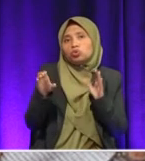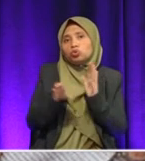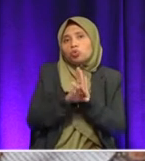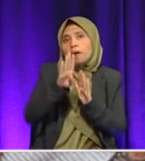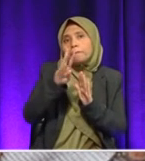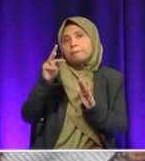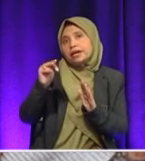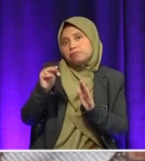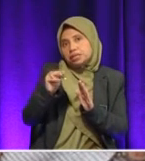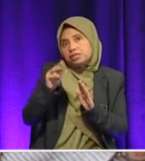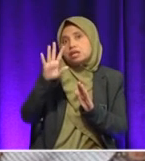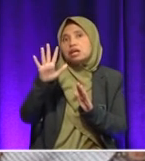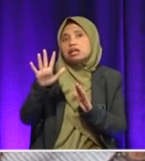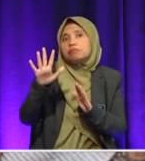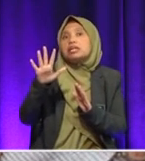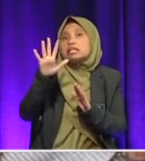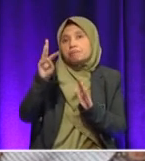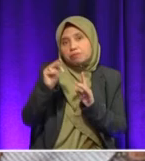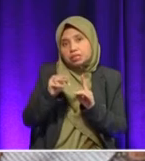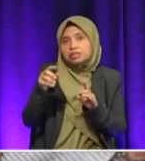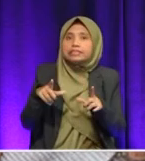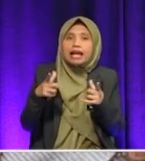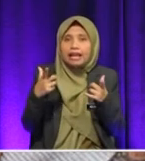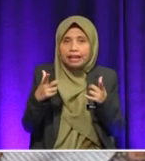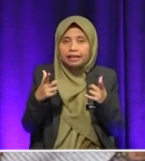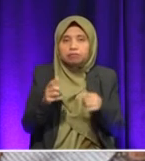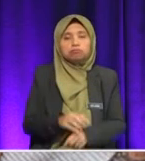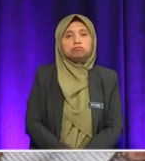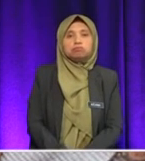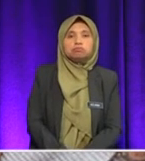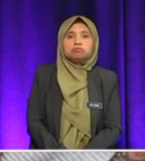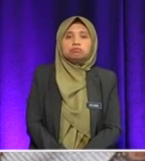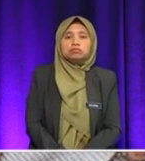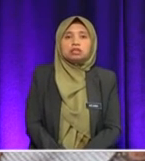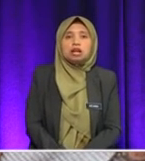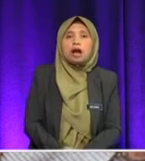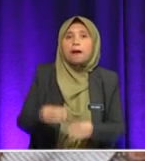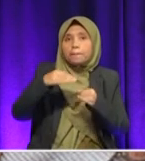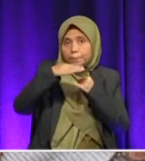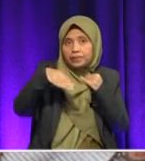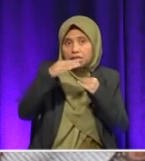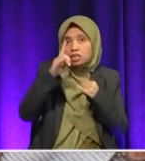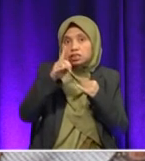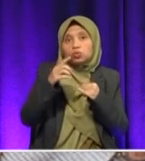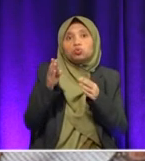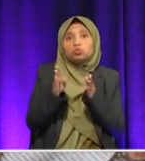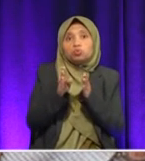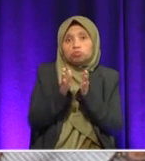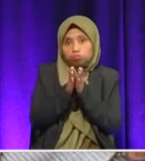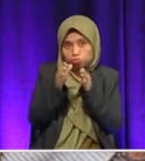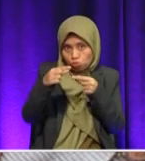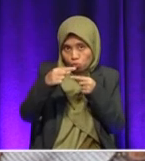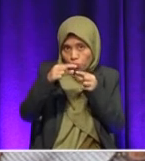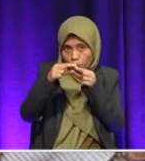jadi cecak kyk Bolang kos bahan tersebut Hai Ki benang Sarinya satu buku kemudian